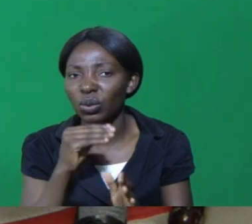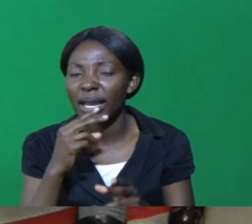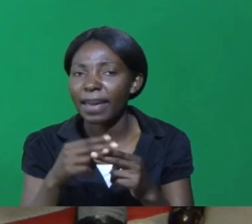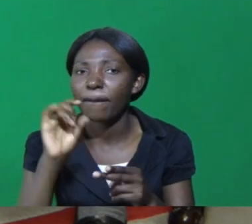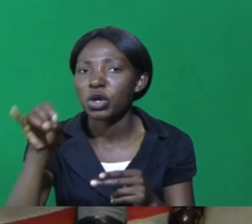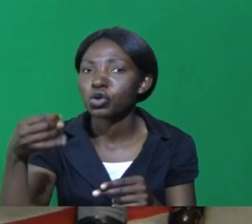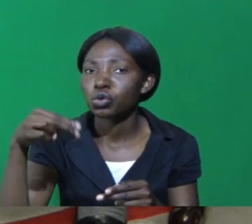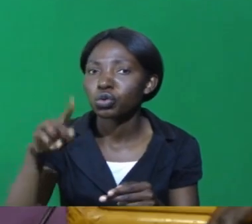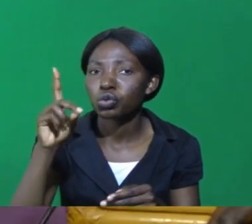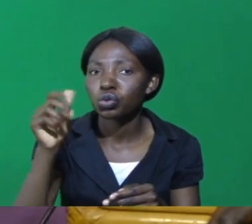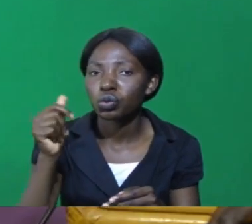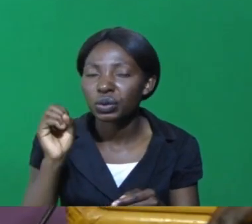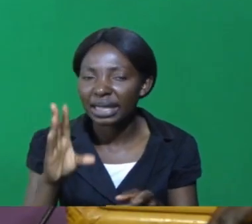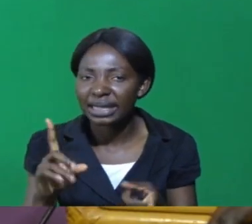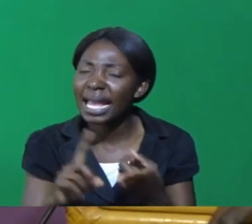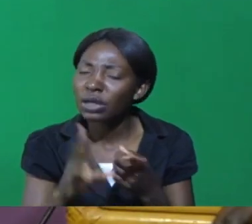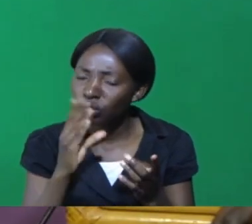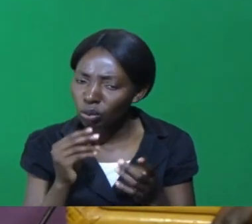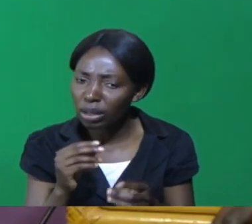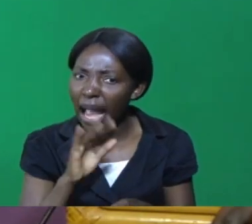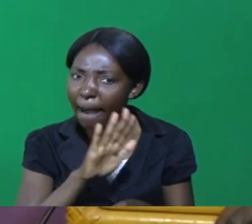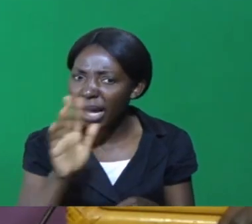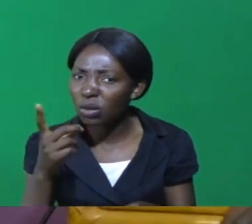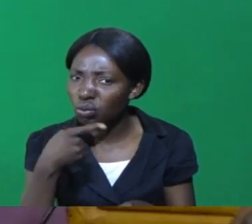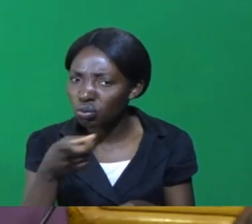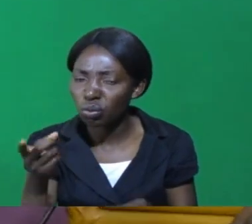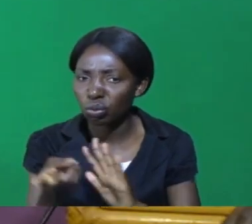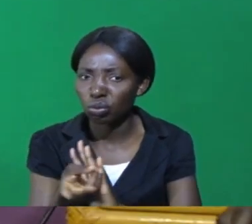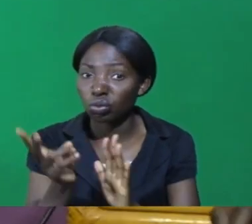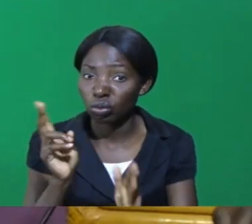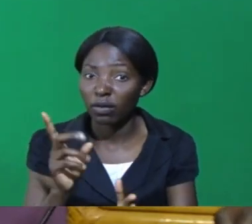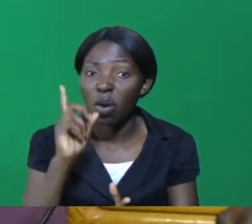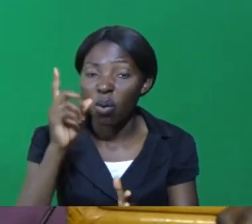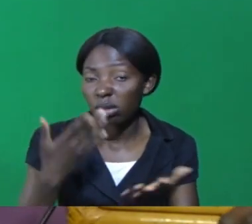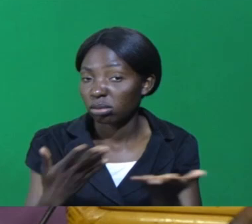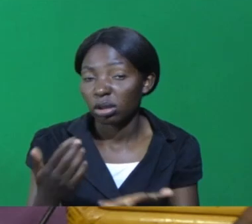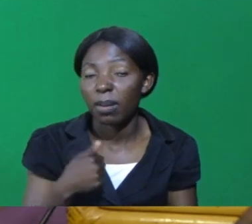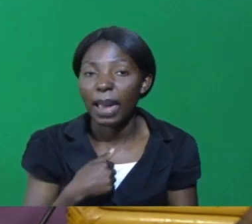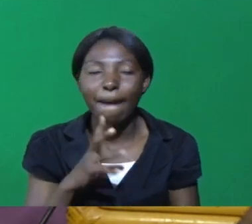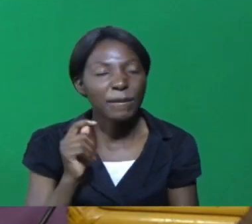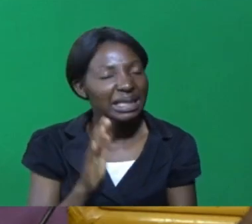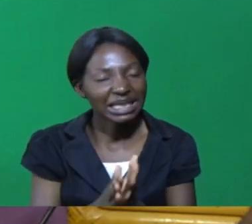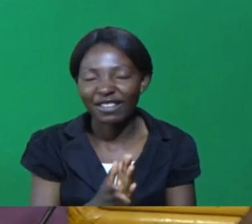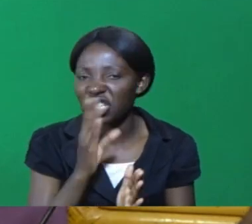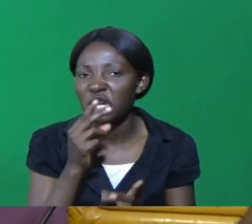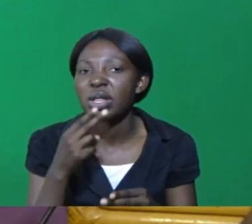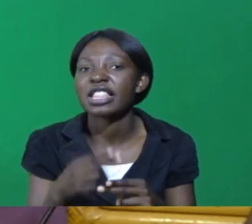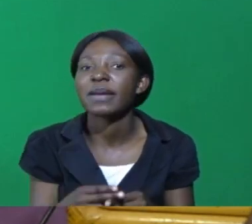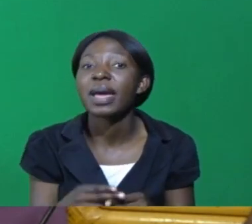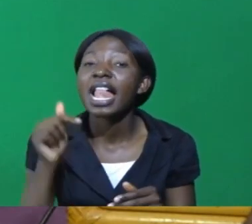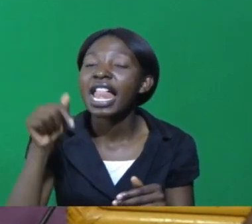apa. Pane one achandipandukira haana mutaura. Ezvinezvi vakuita chirayiro chatenzi. Ari kuti pamuri